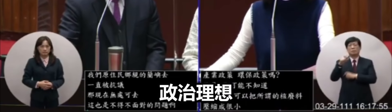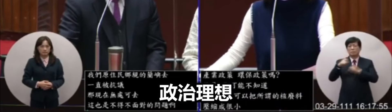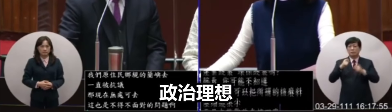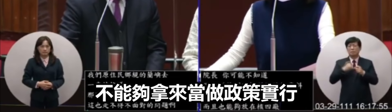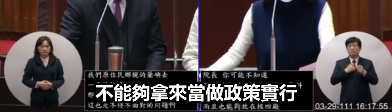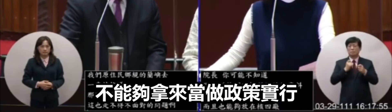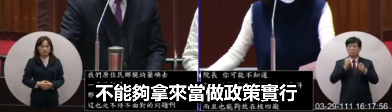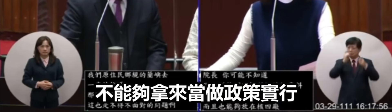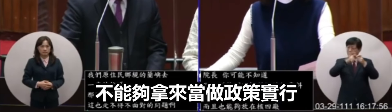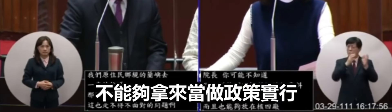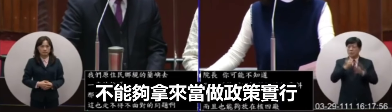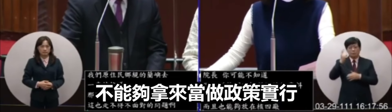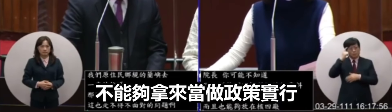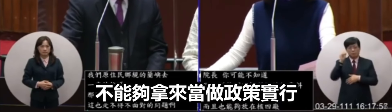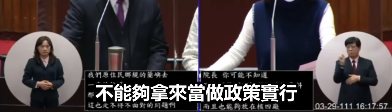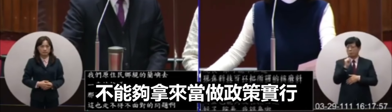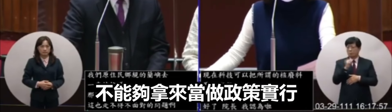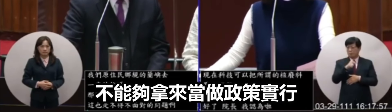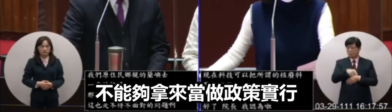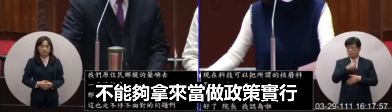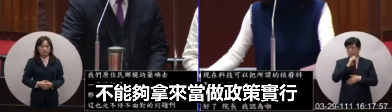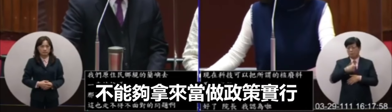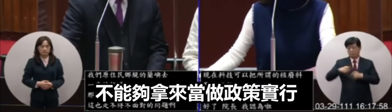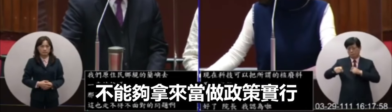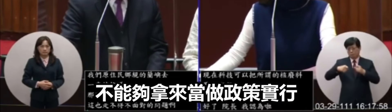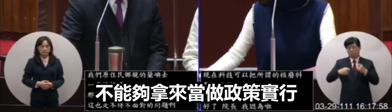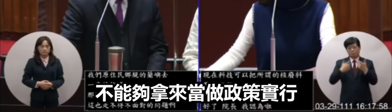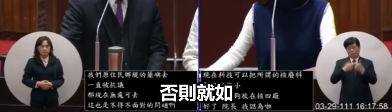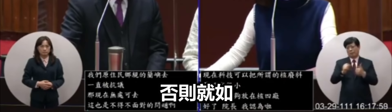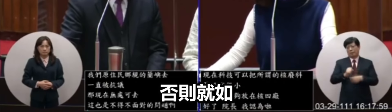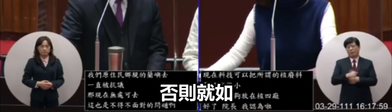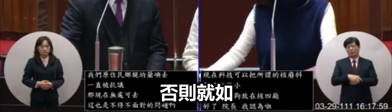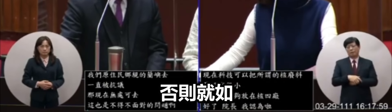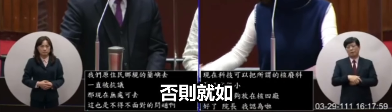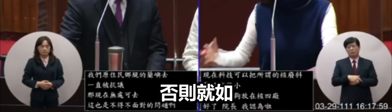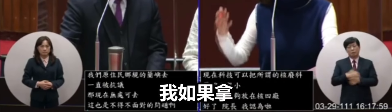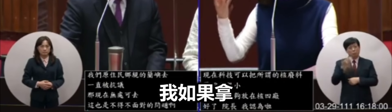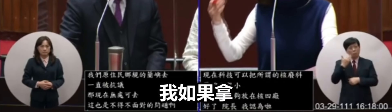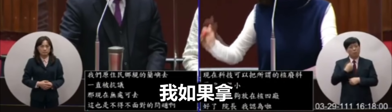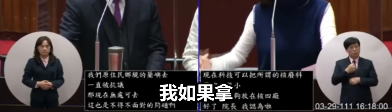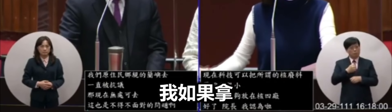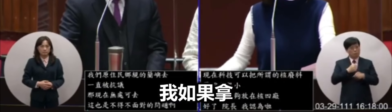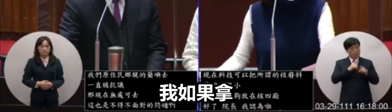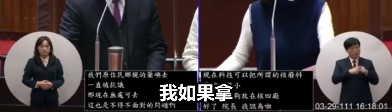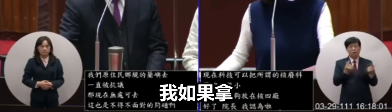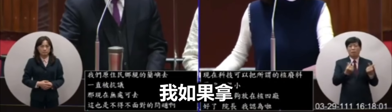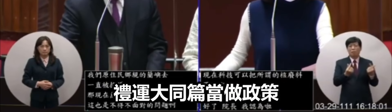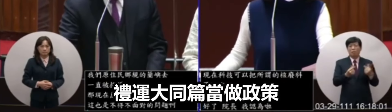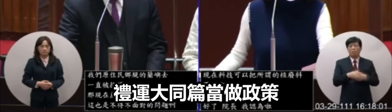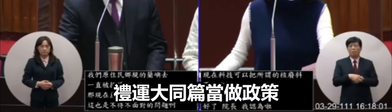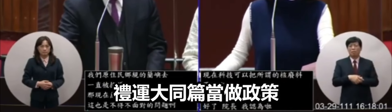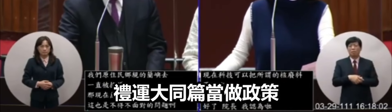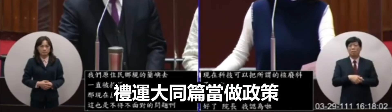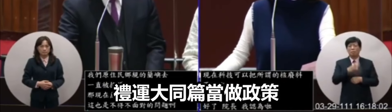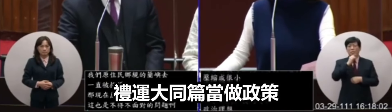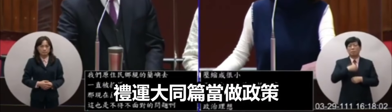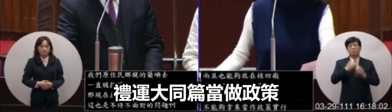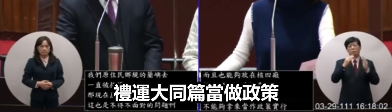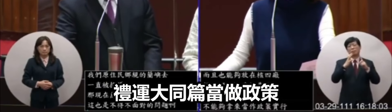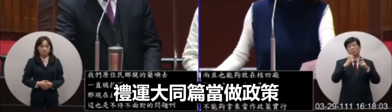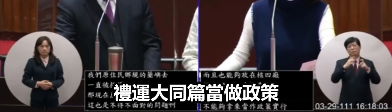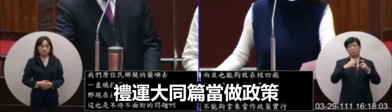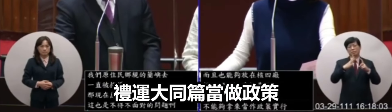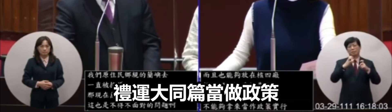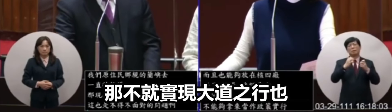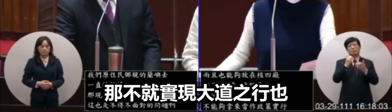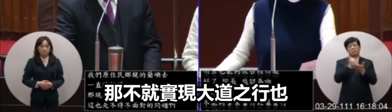想不能够拿来当作政策实行，否则就如我如果拿李运大同篇当作